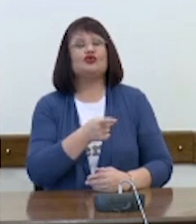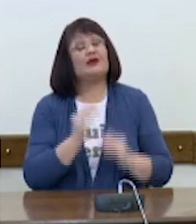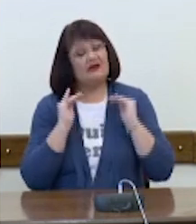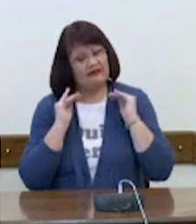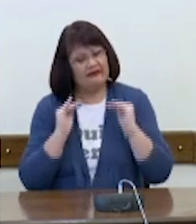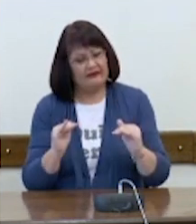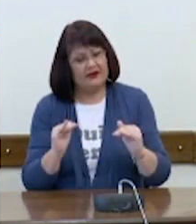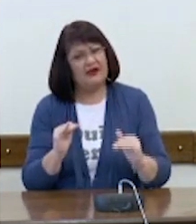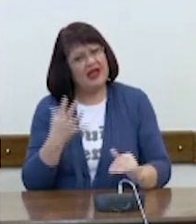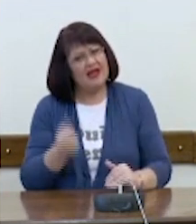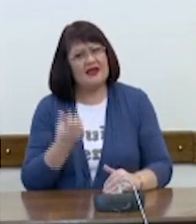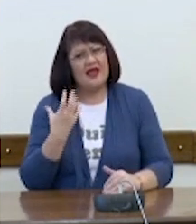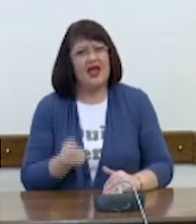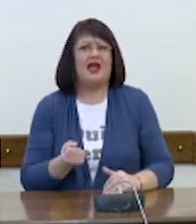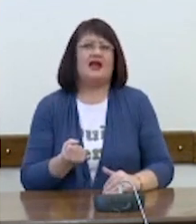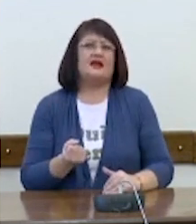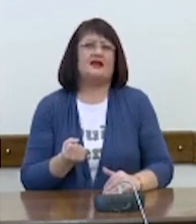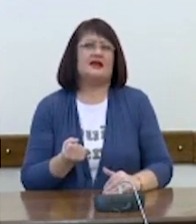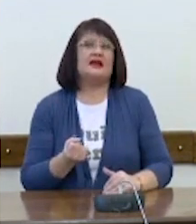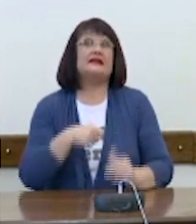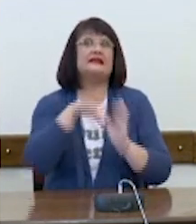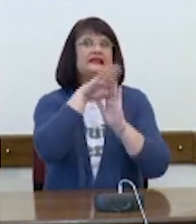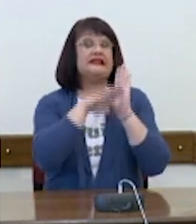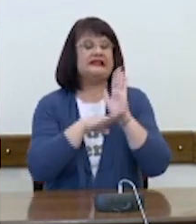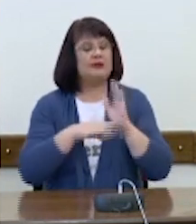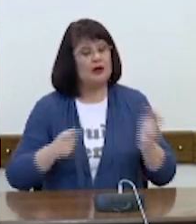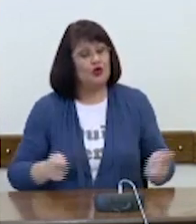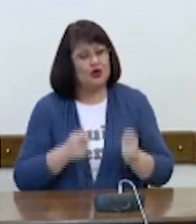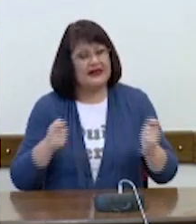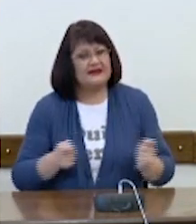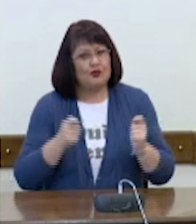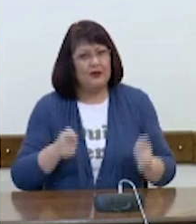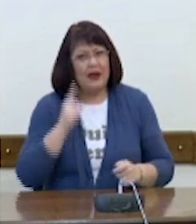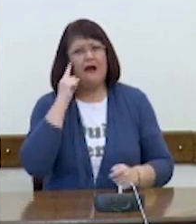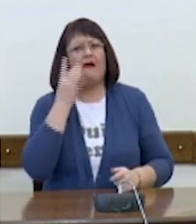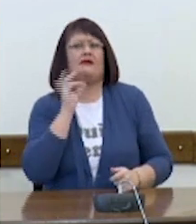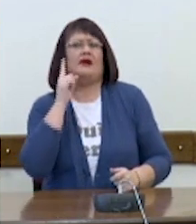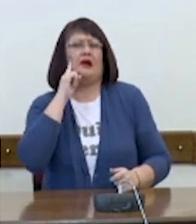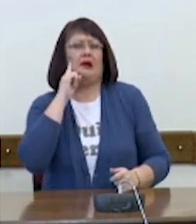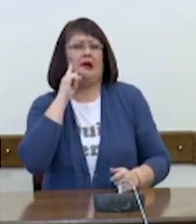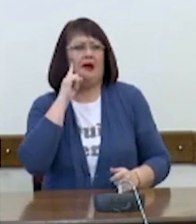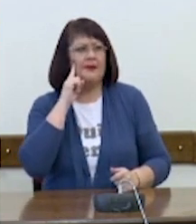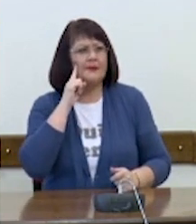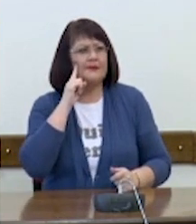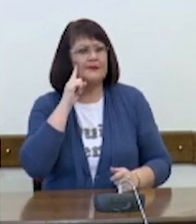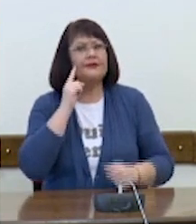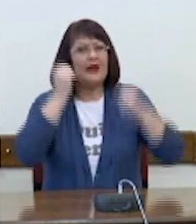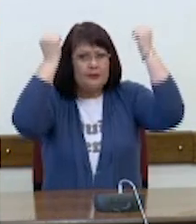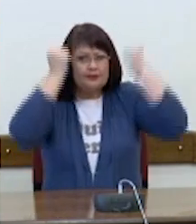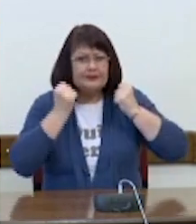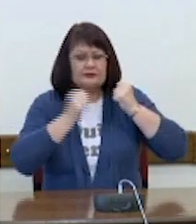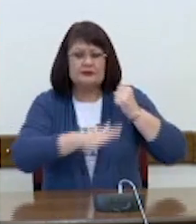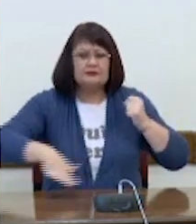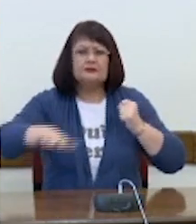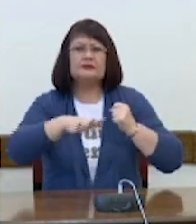όπλο πολυεργαλείο του συστήματος που δεν διστάζει να αξιοποιήσει σε βάρος του κινήματος, σε βάρος